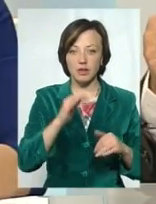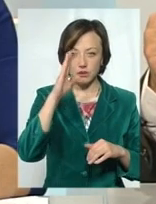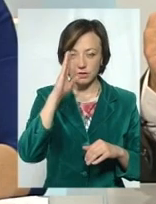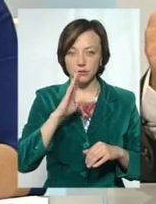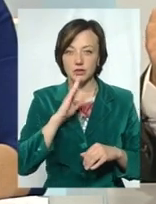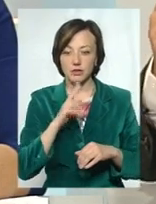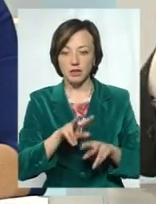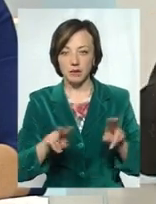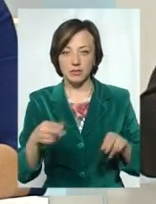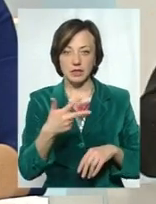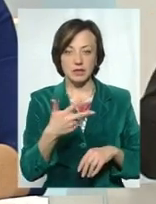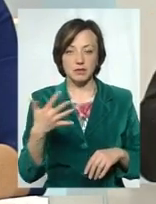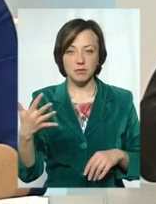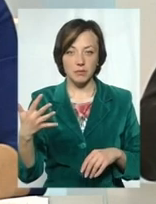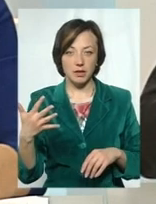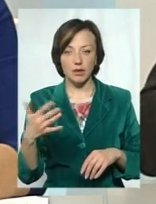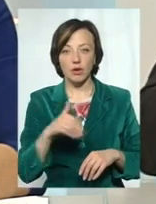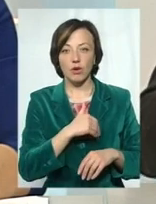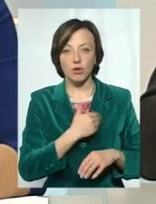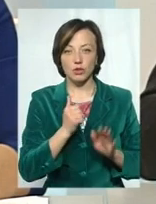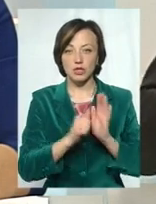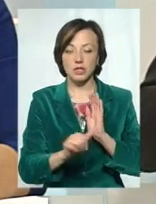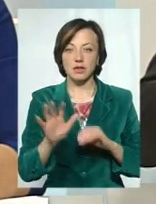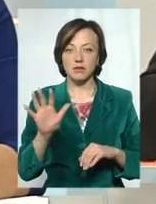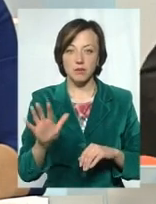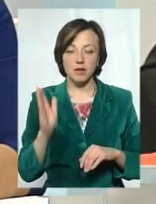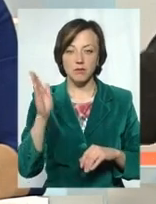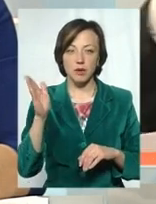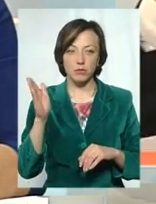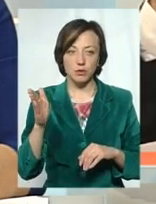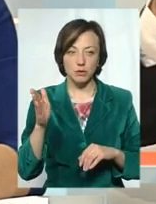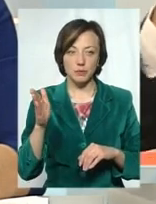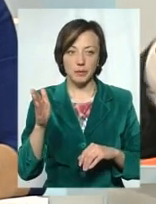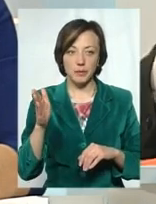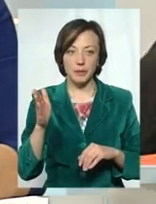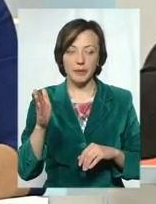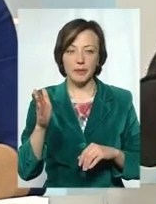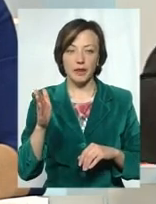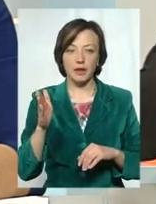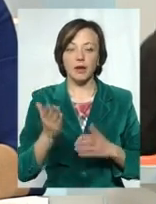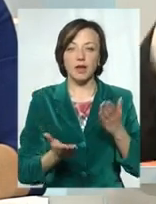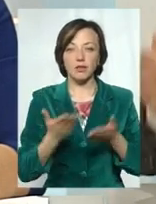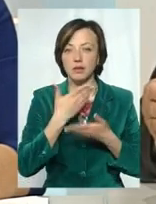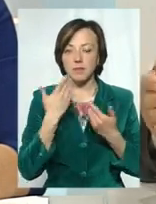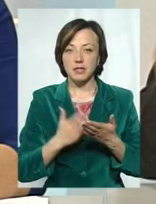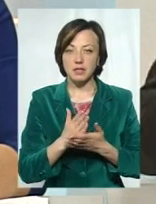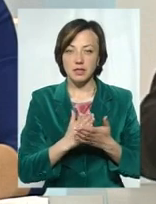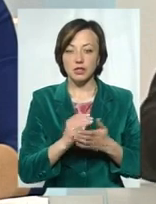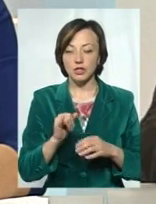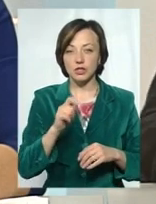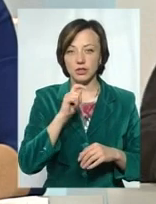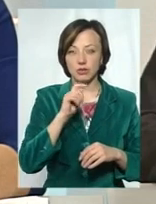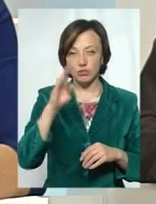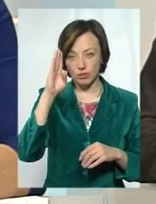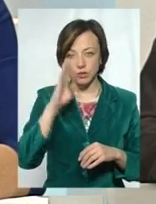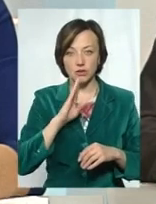чоловіків 35. Тобто хочуть 65 майбутнім зробити, якщо нема стажу, і для жінок і чоловіків.